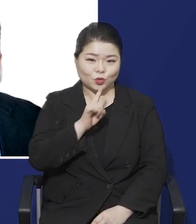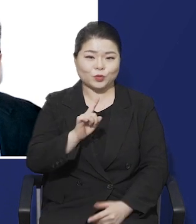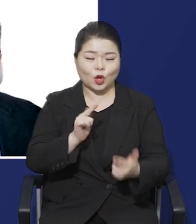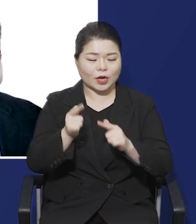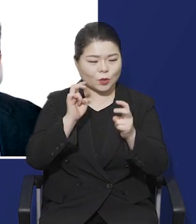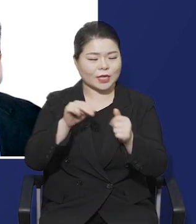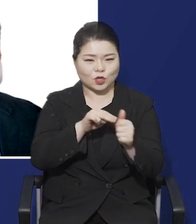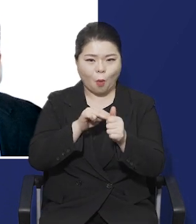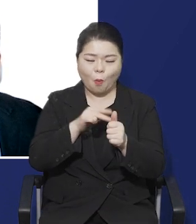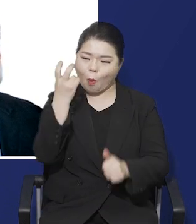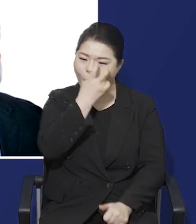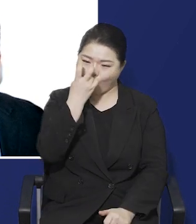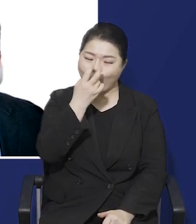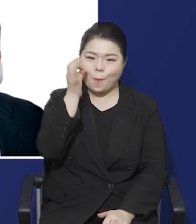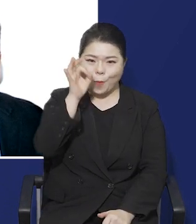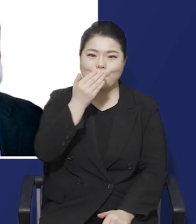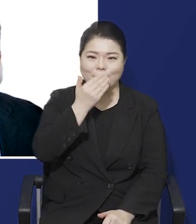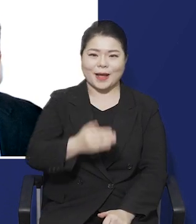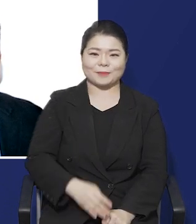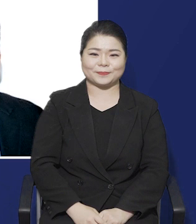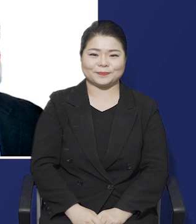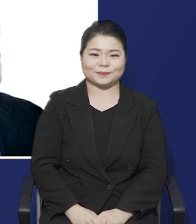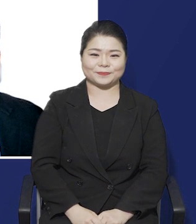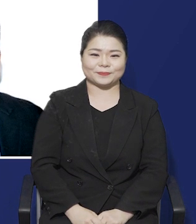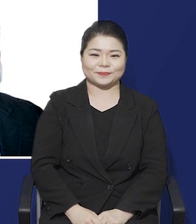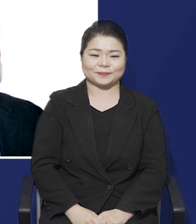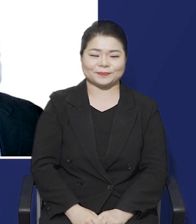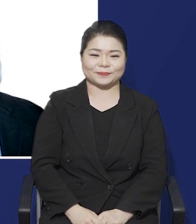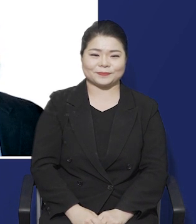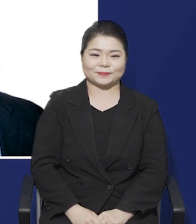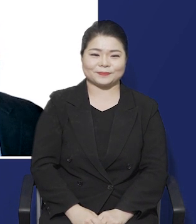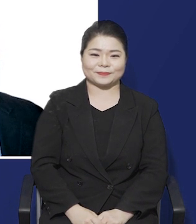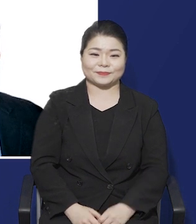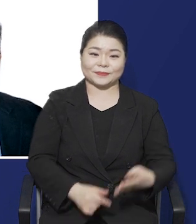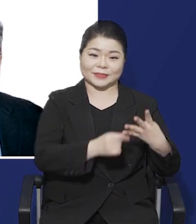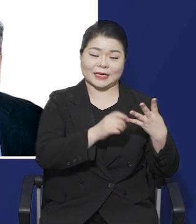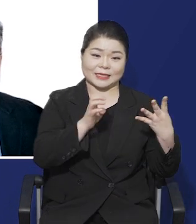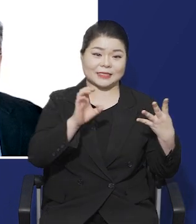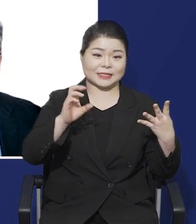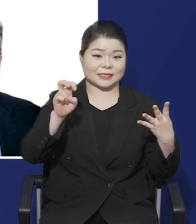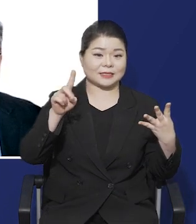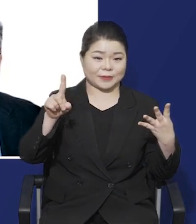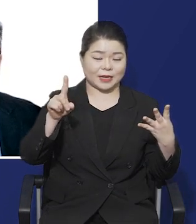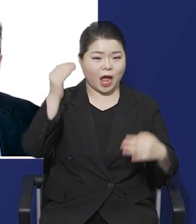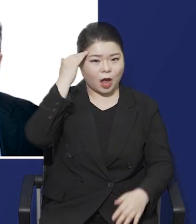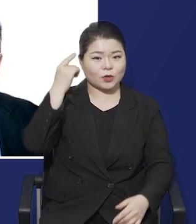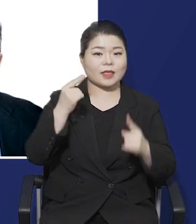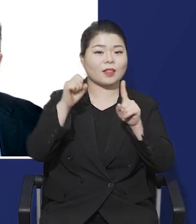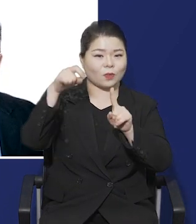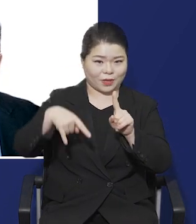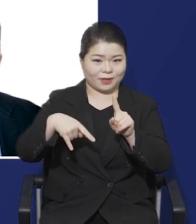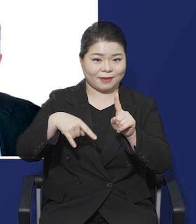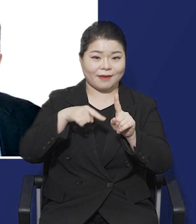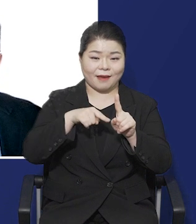기업 정보를 검색할 수 있는 서비스를 제공한다고 볼 수 있습니다. EC21은 국내 1위의